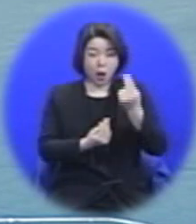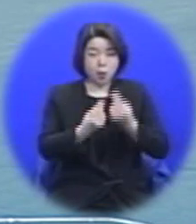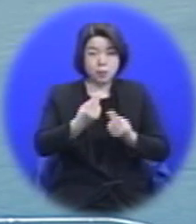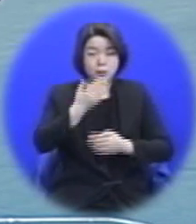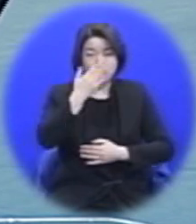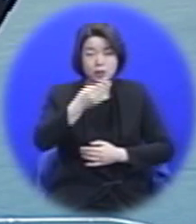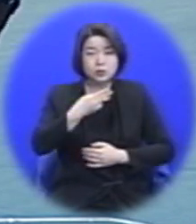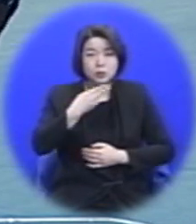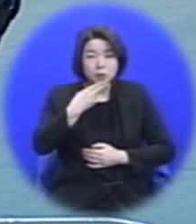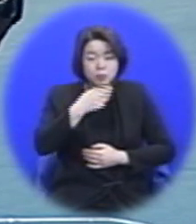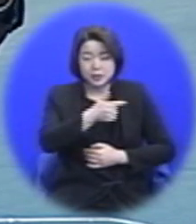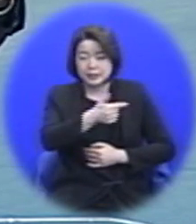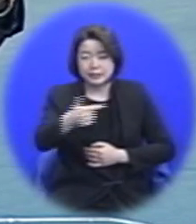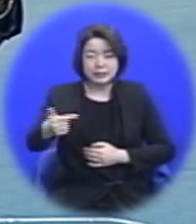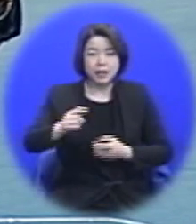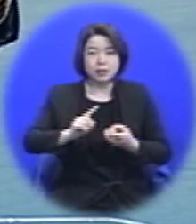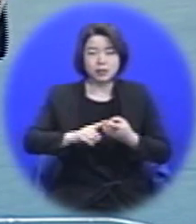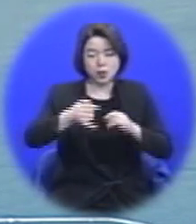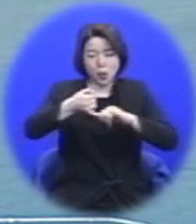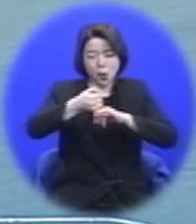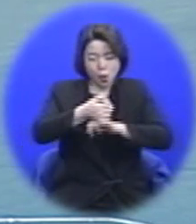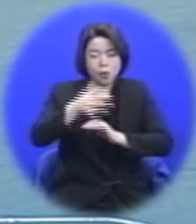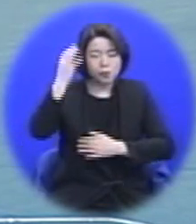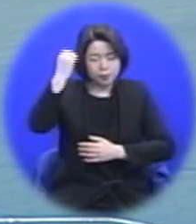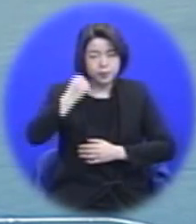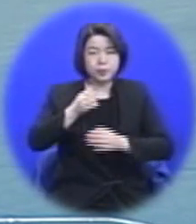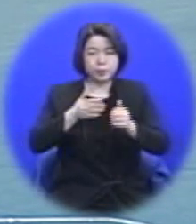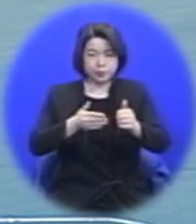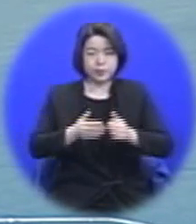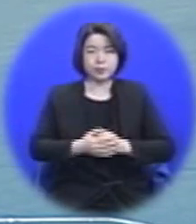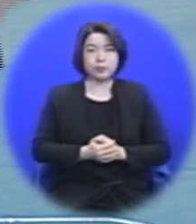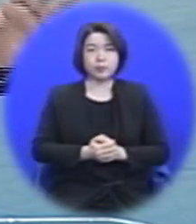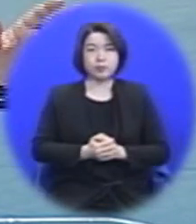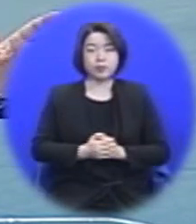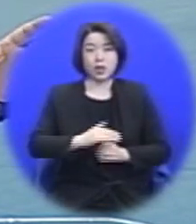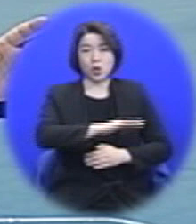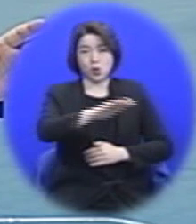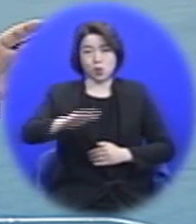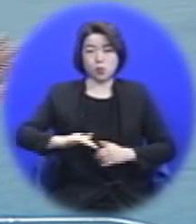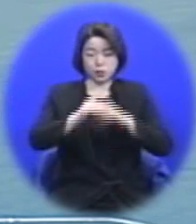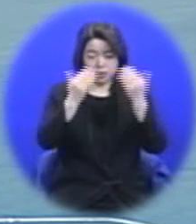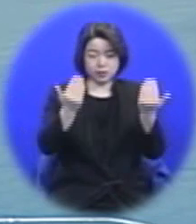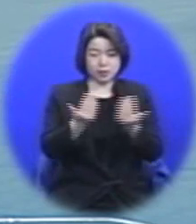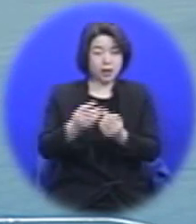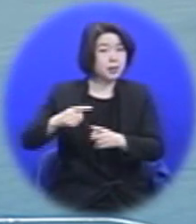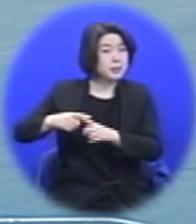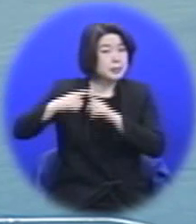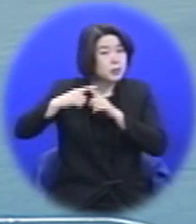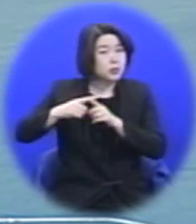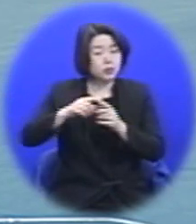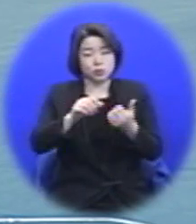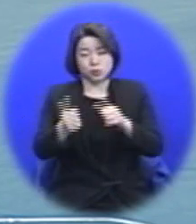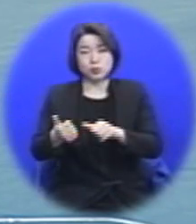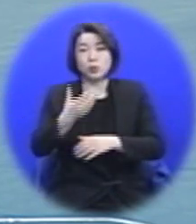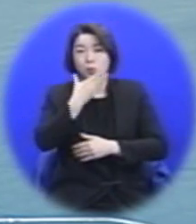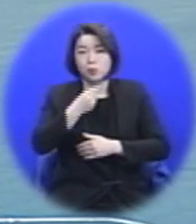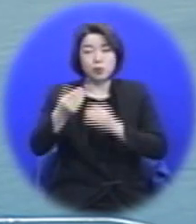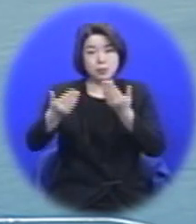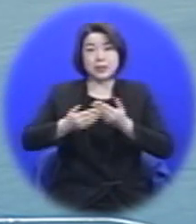것을 반드시 기억하셔야 합니다. 우리는 다 순교하는 복을 받지 않았을 수 있습니다.